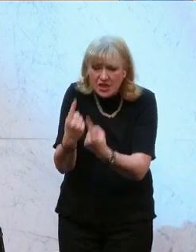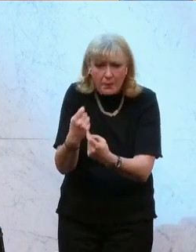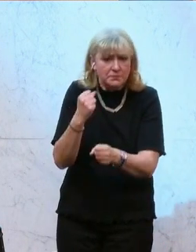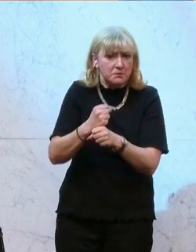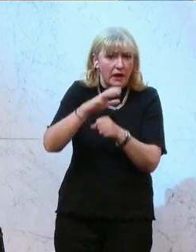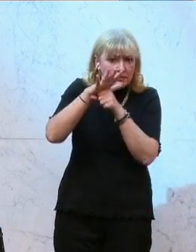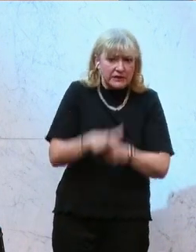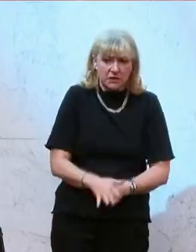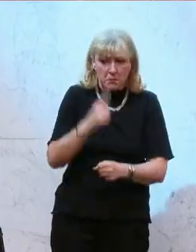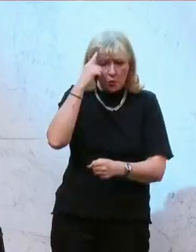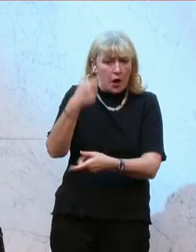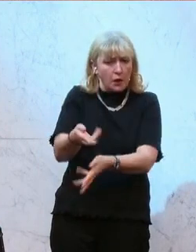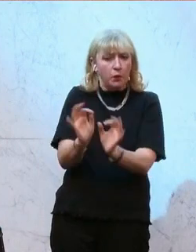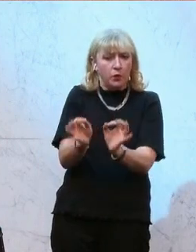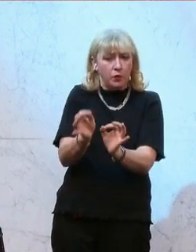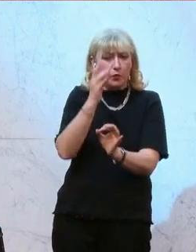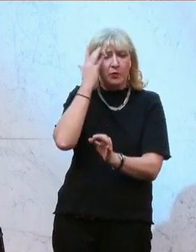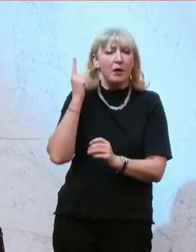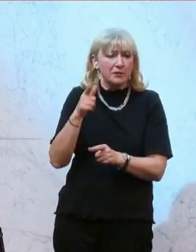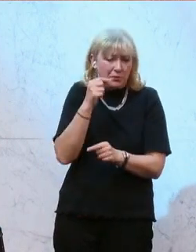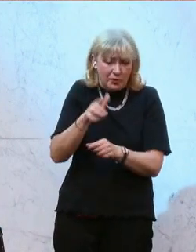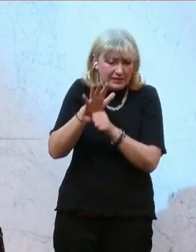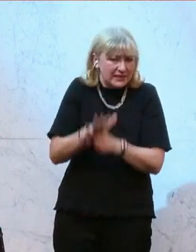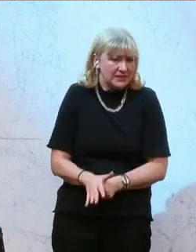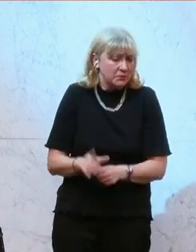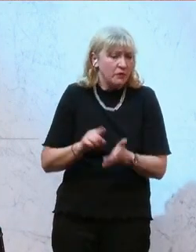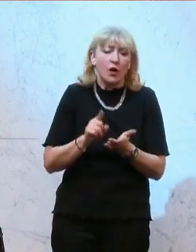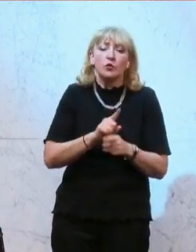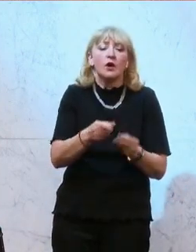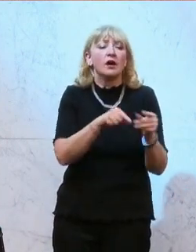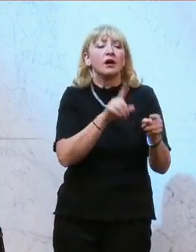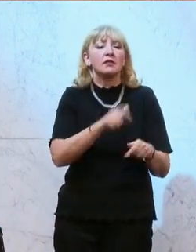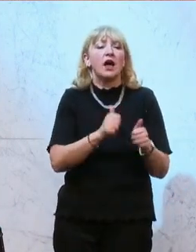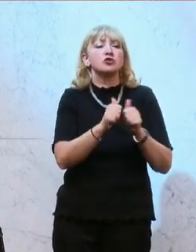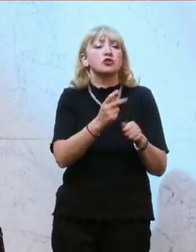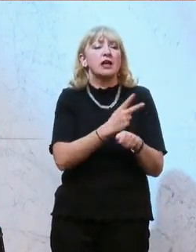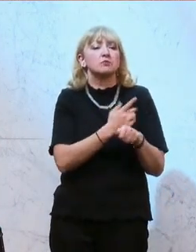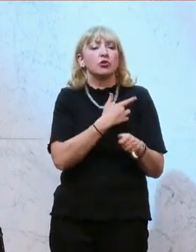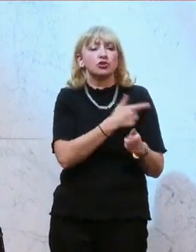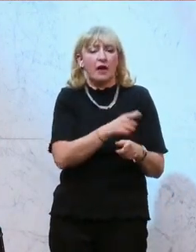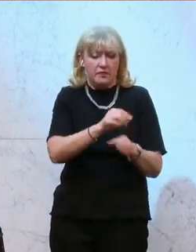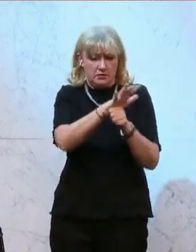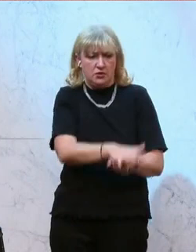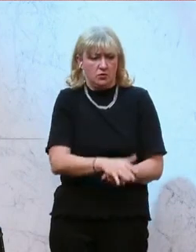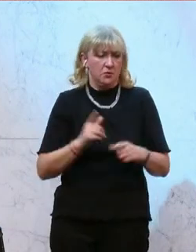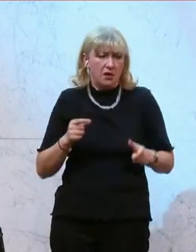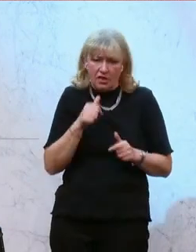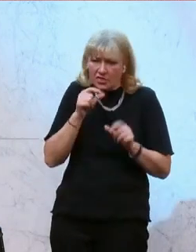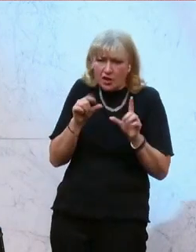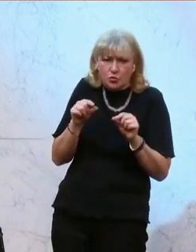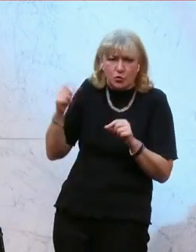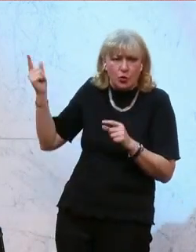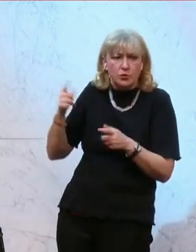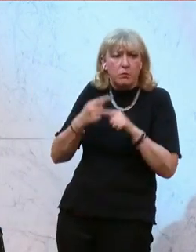heißen. Genau das ist es, eine Diskriminierung anhand der Staatsbürgerschaft von Athleten, die rein gar nichts für die Politik Putins oder diesen